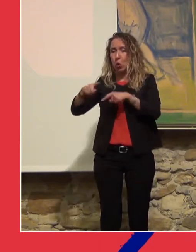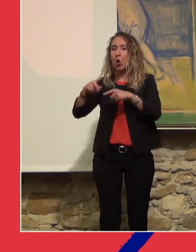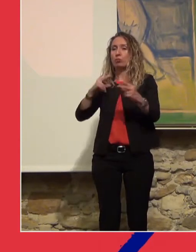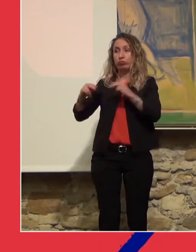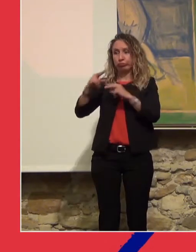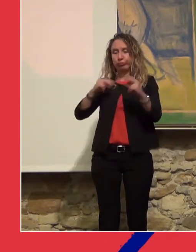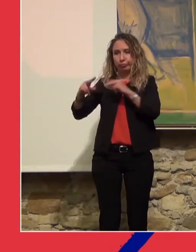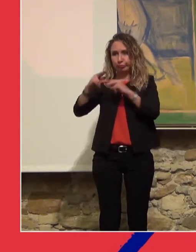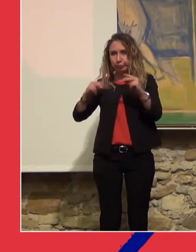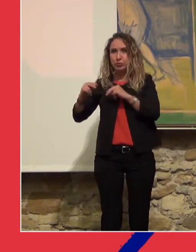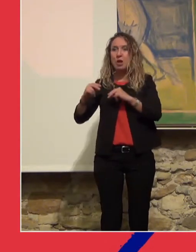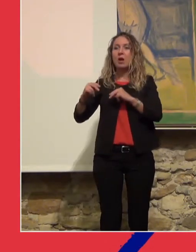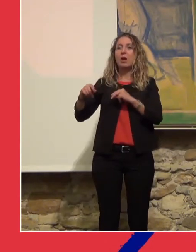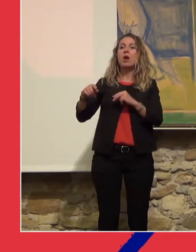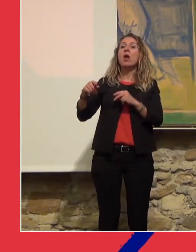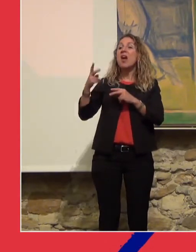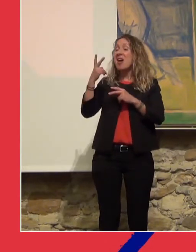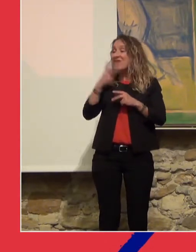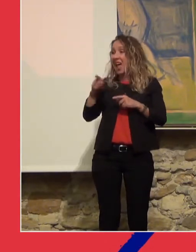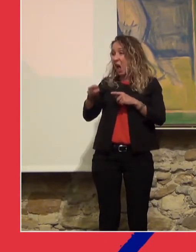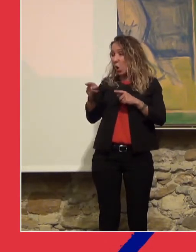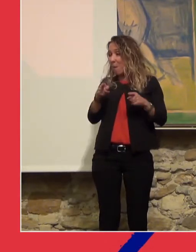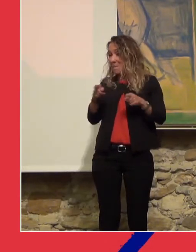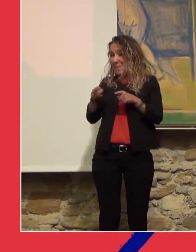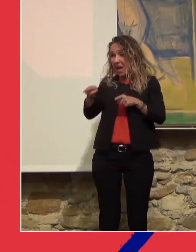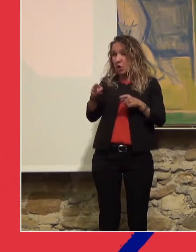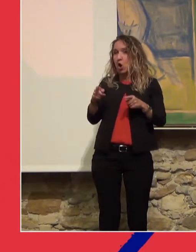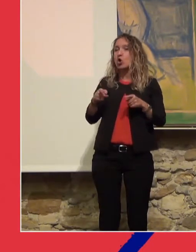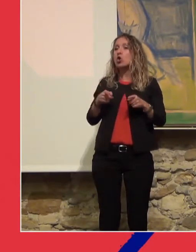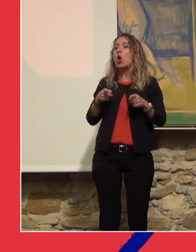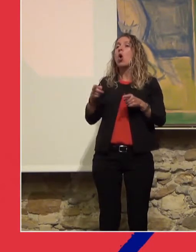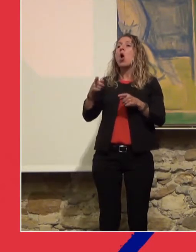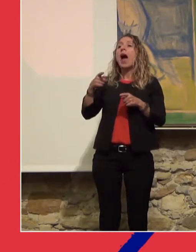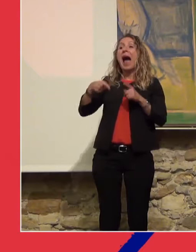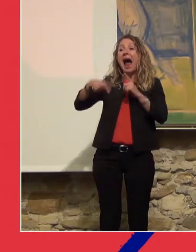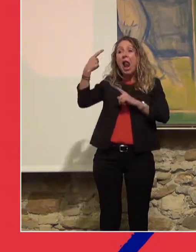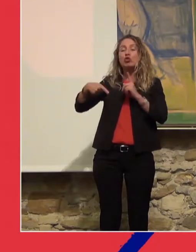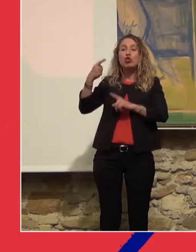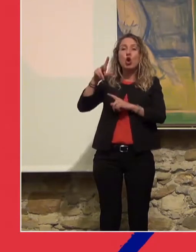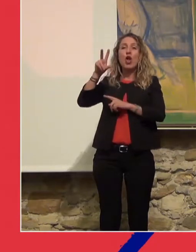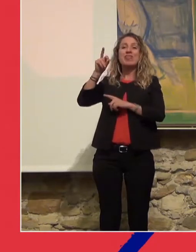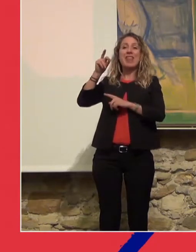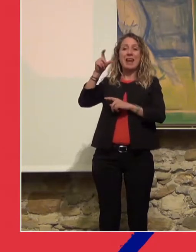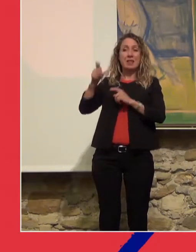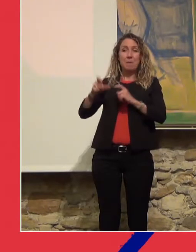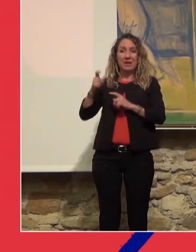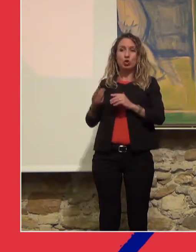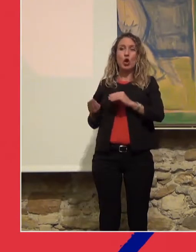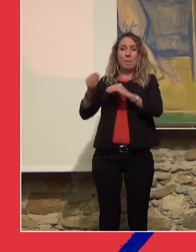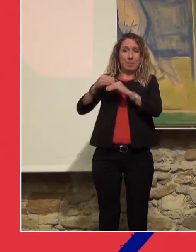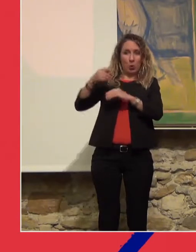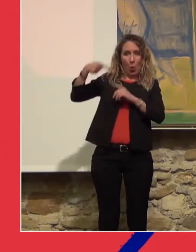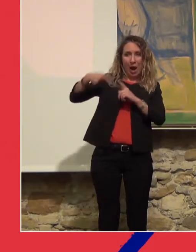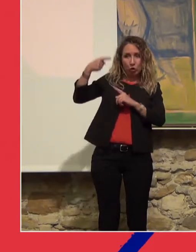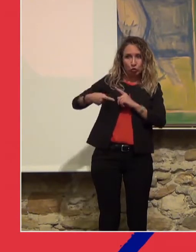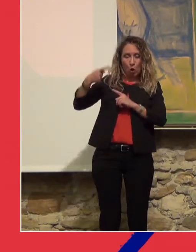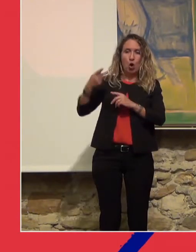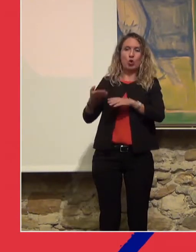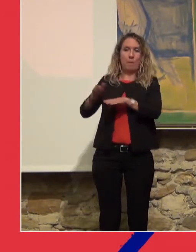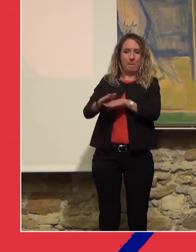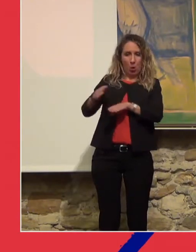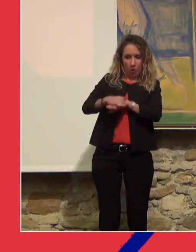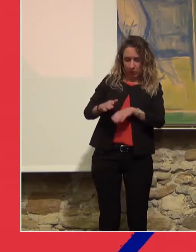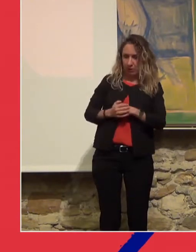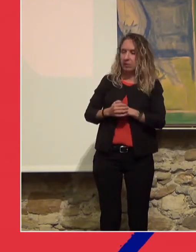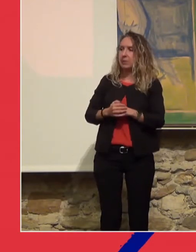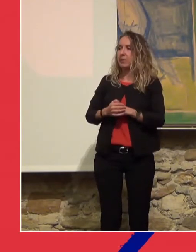1000 posti letto. Tutti ricorderete i 70 carri militari che il 18 marzo